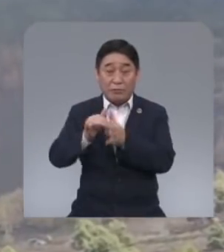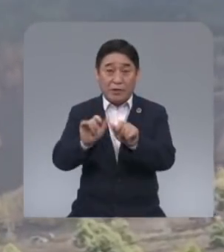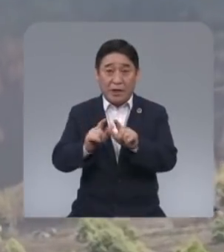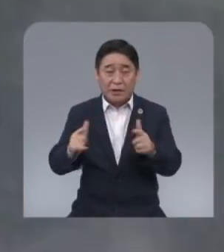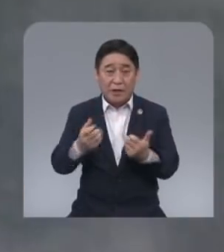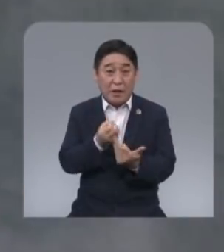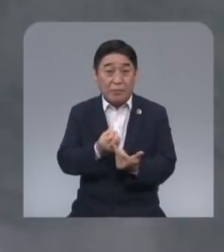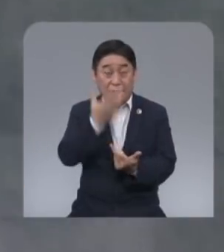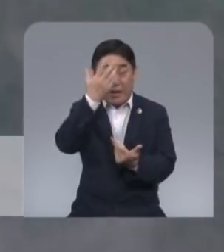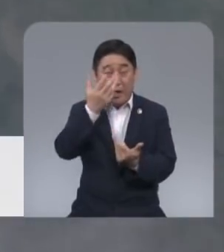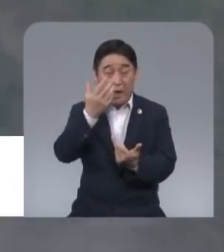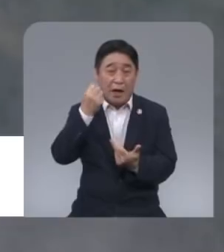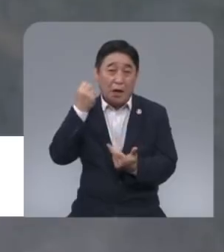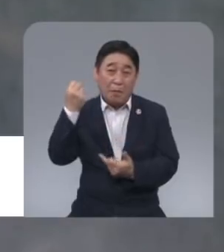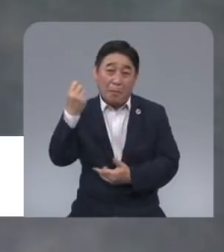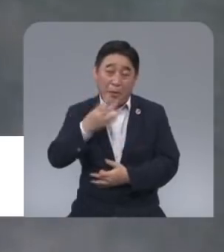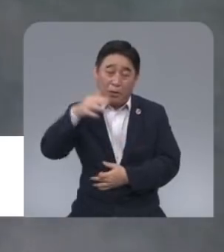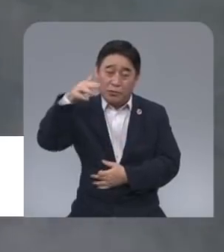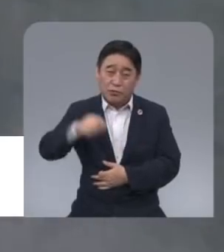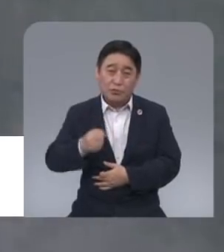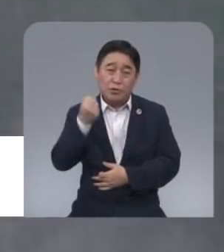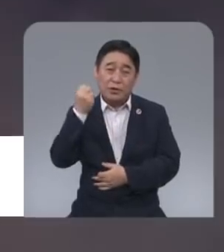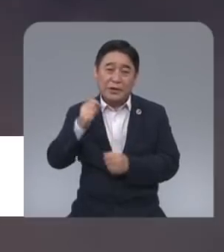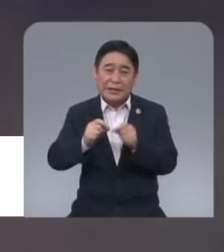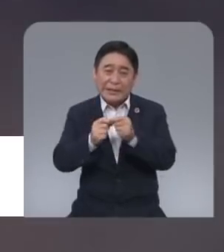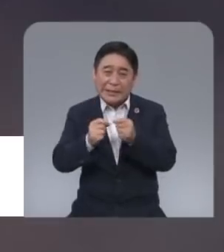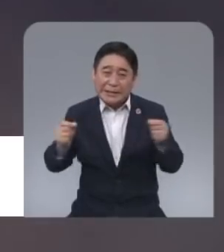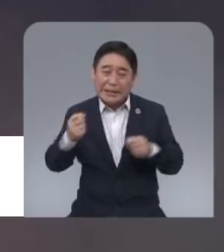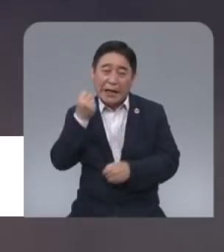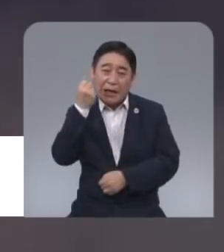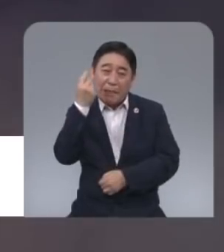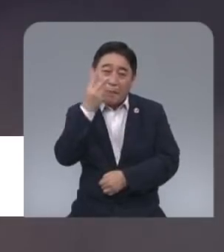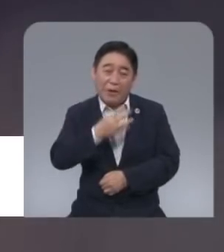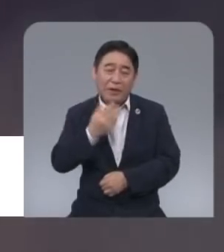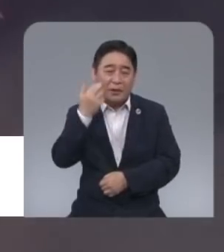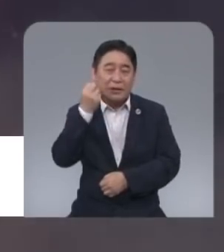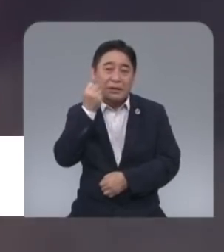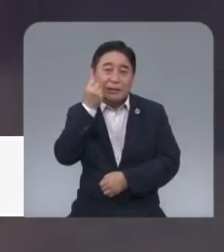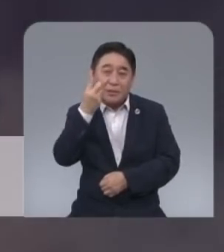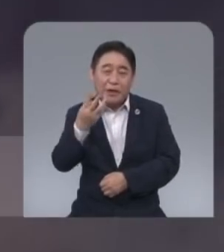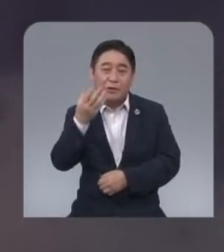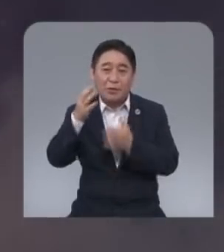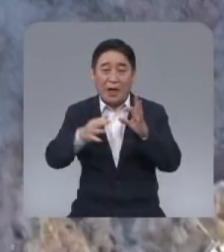전문가들은 용암이 앞으로 몇 주에서 길게는 몇 달 동안 이어질 수 있다고 예상했습니다.